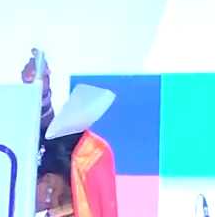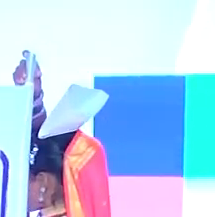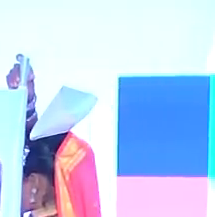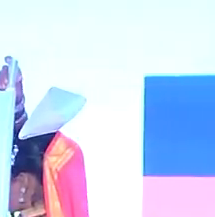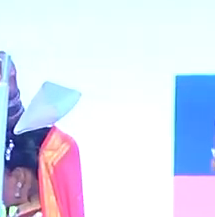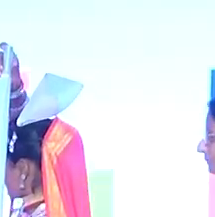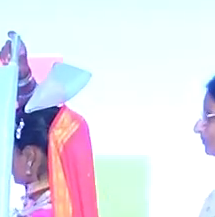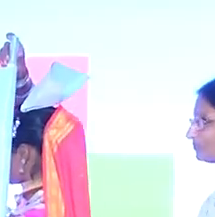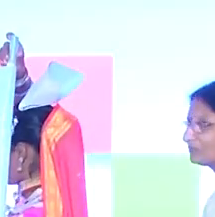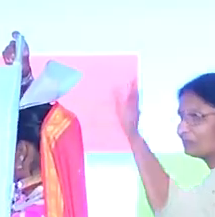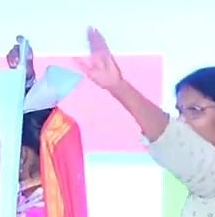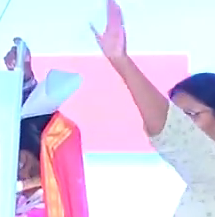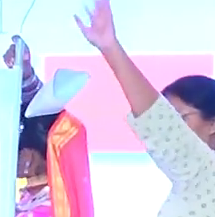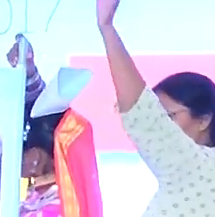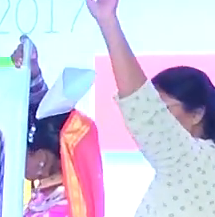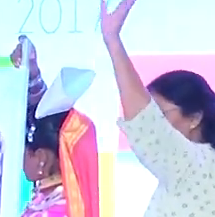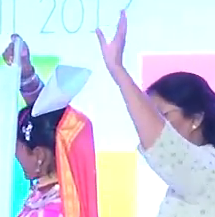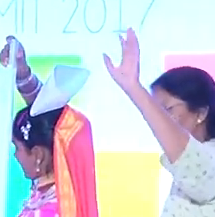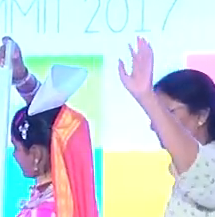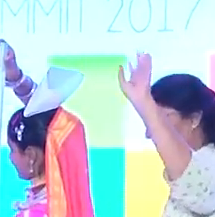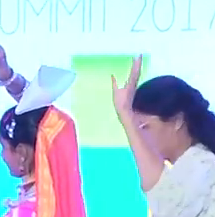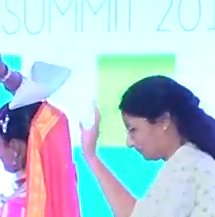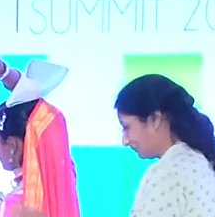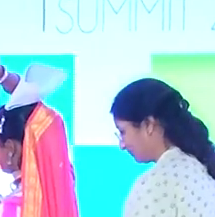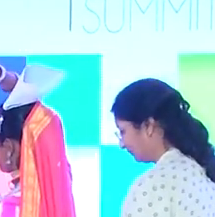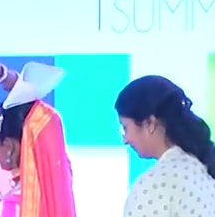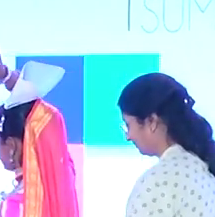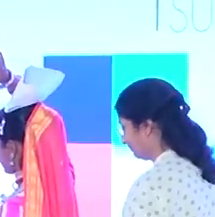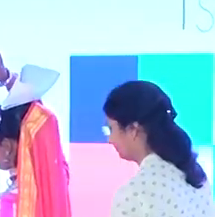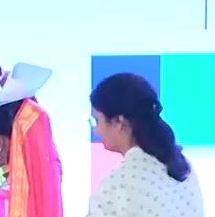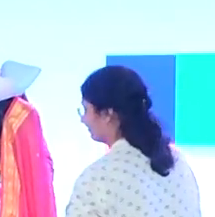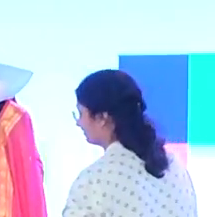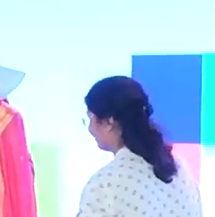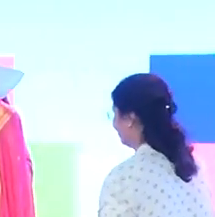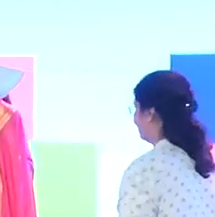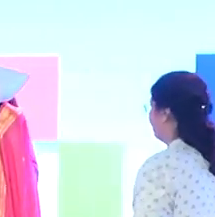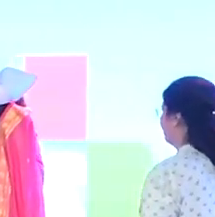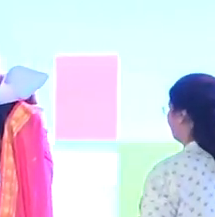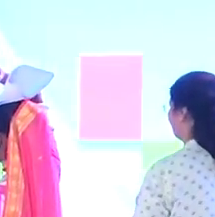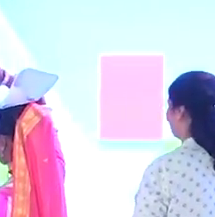Oh.